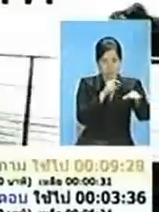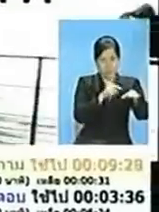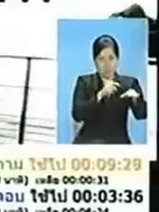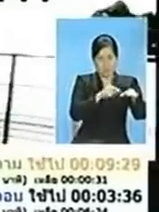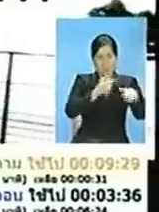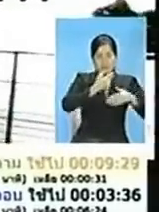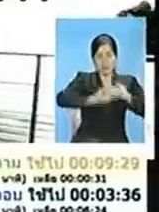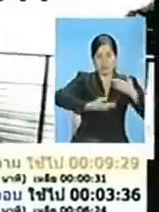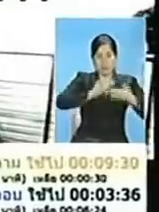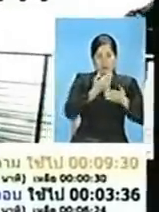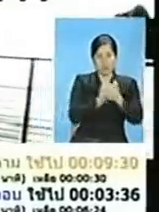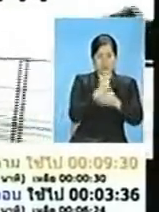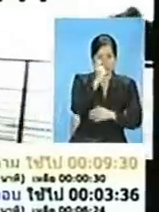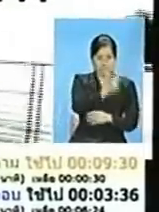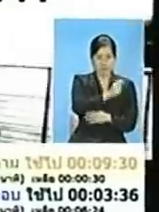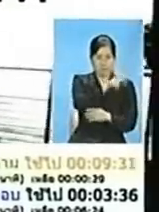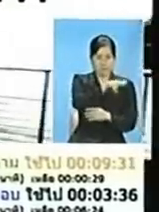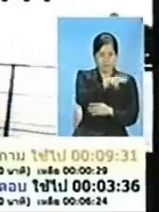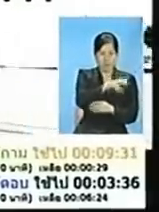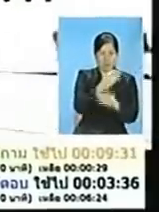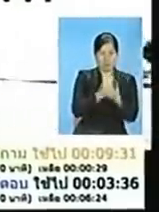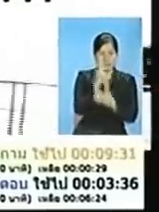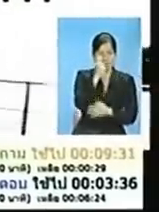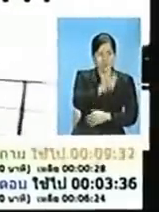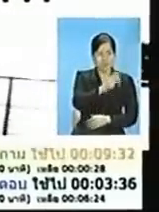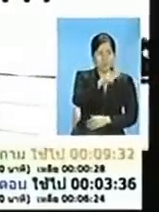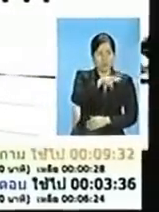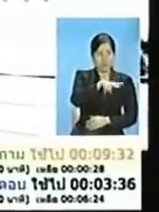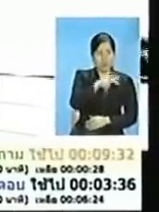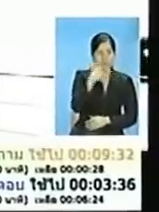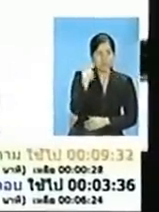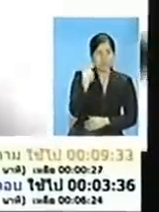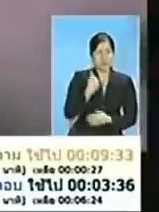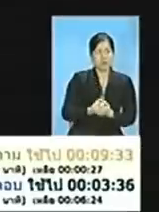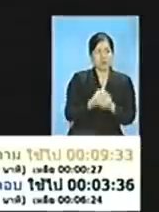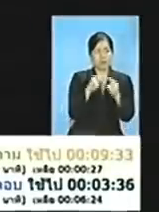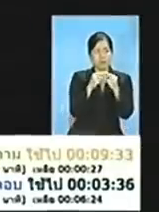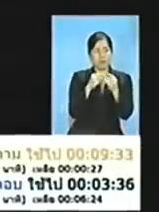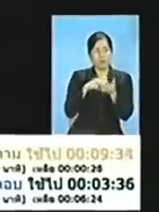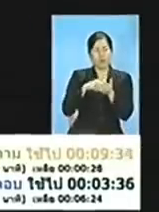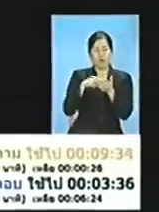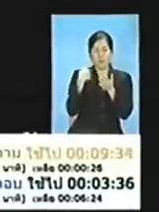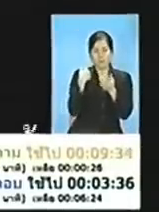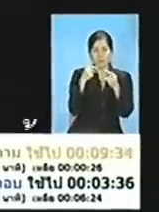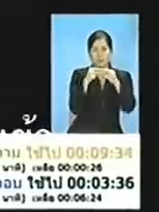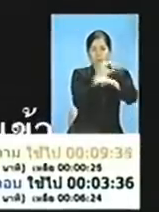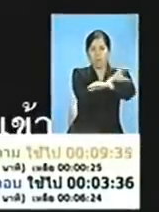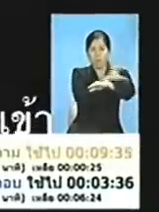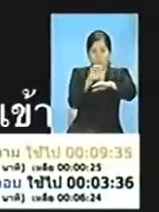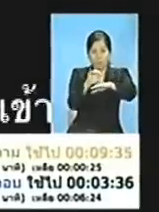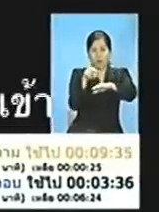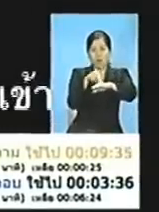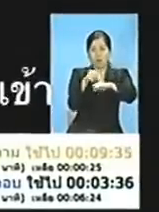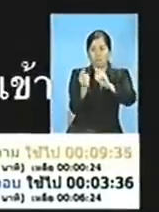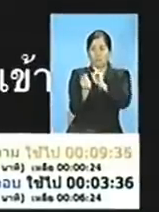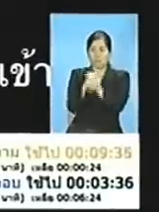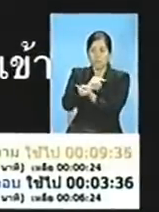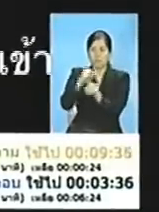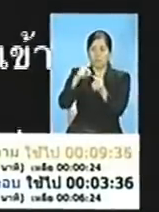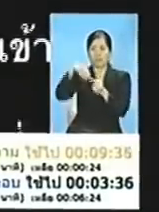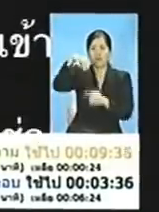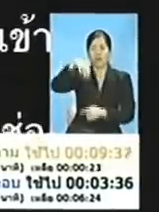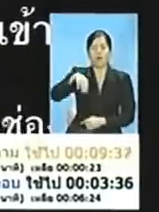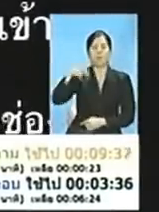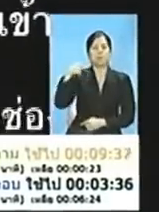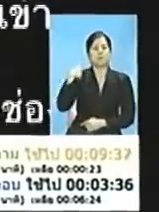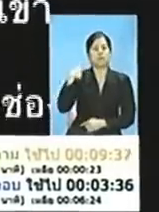3,000 บาทนึกอ่อนนุชฮะอยากจะมาพารากอนขึ้น BTS ถึงเลยปัจจุบันเขมร